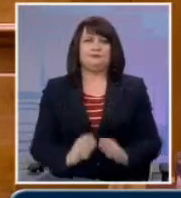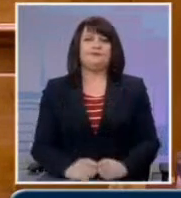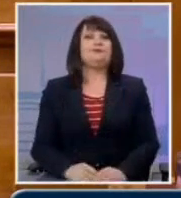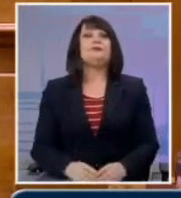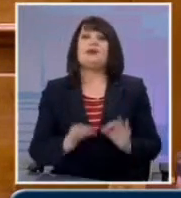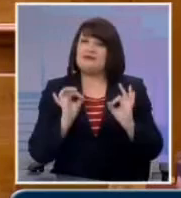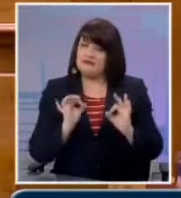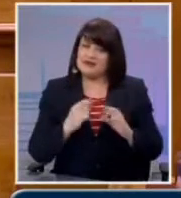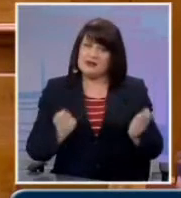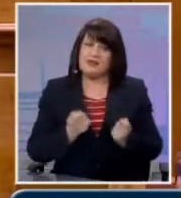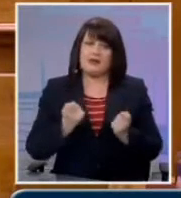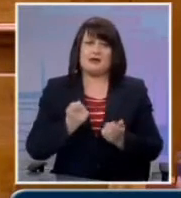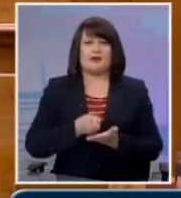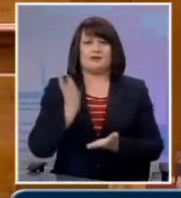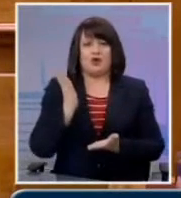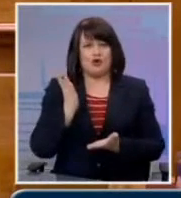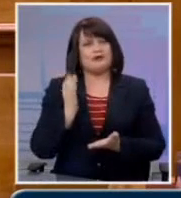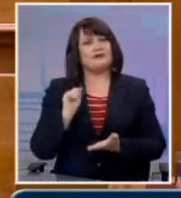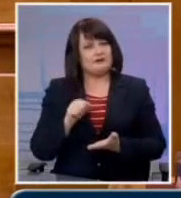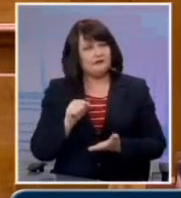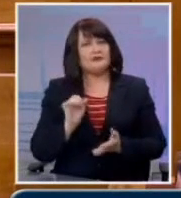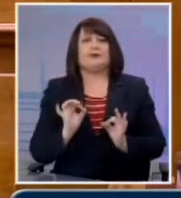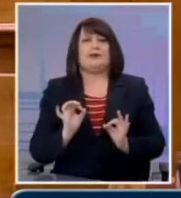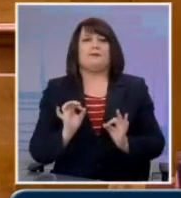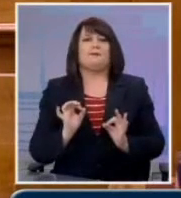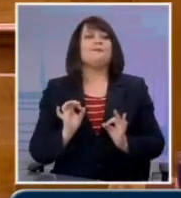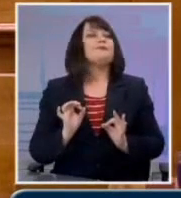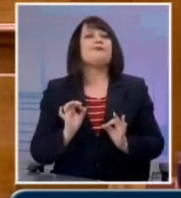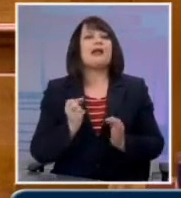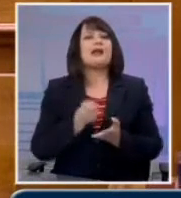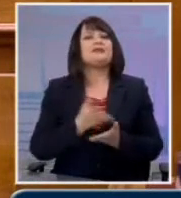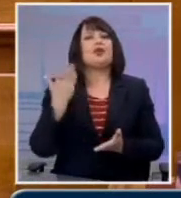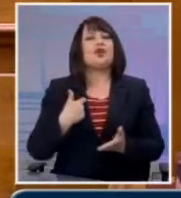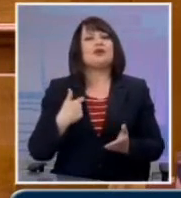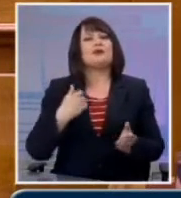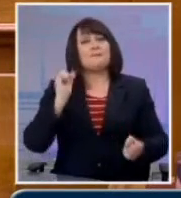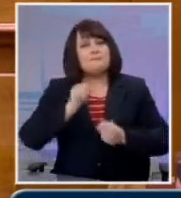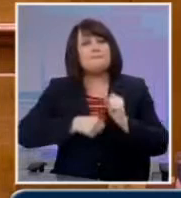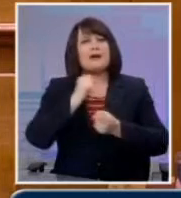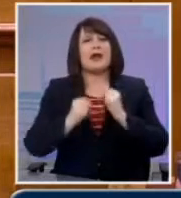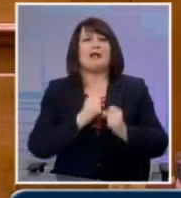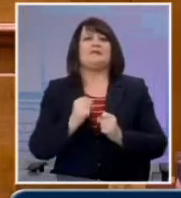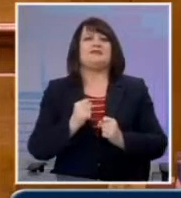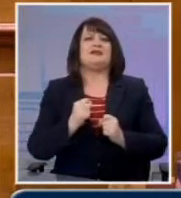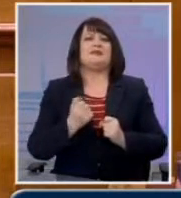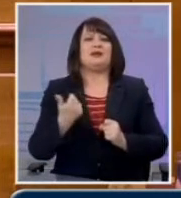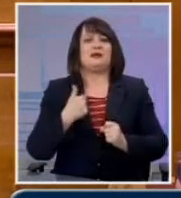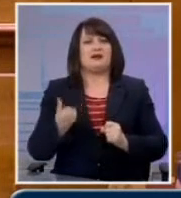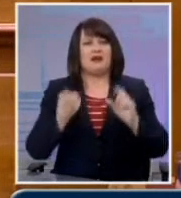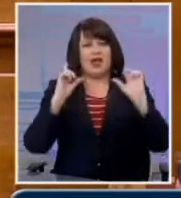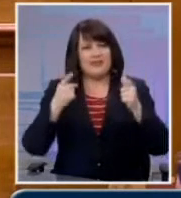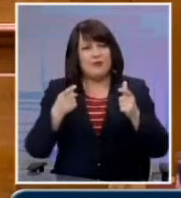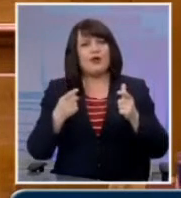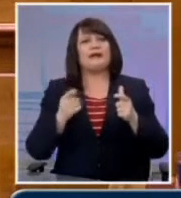Βεβαίως και θα γίνει. Και η αξιολόγηση είναι κάτι για το οποίο παλέψαν οι κυβερνήσεις συνασπισμού του ΠΑΣΟΚ με τη Νέα Δημοκρατία και δεν την